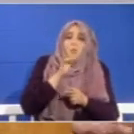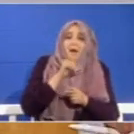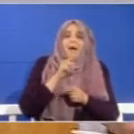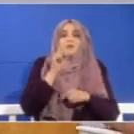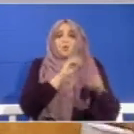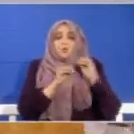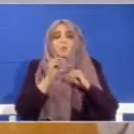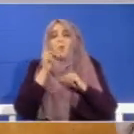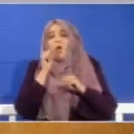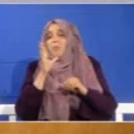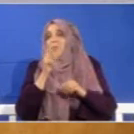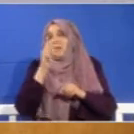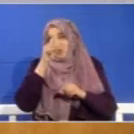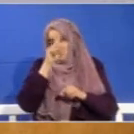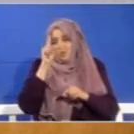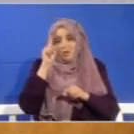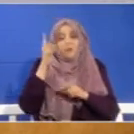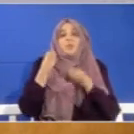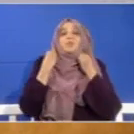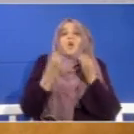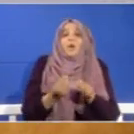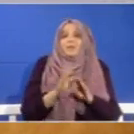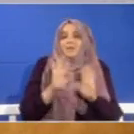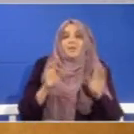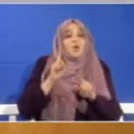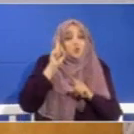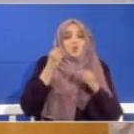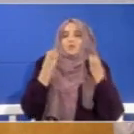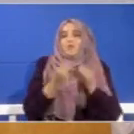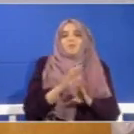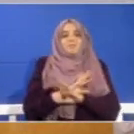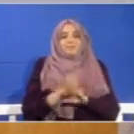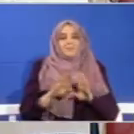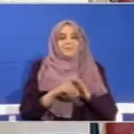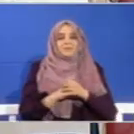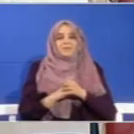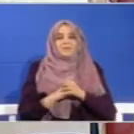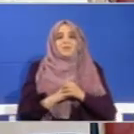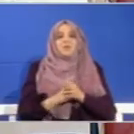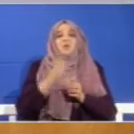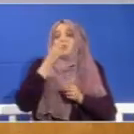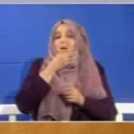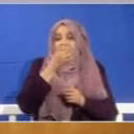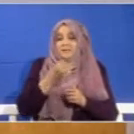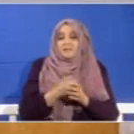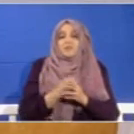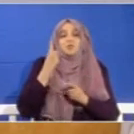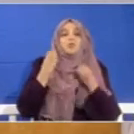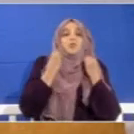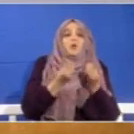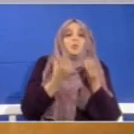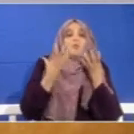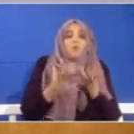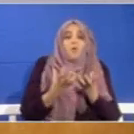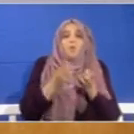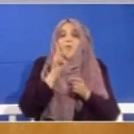ولا الأخر ربي الإنجاب هبة من الله تعالى وقال ربي في النهاية يهب لي من يشاء إناثا